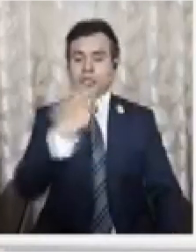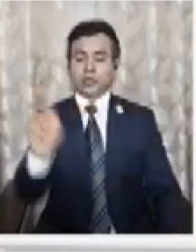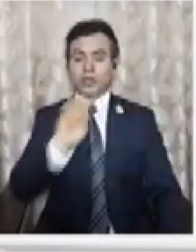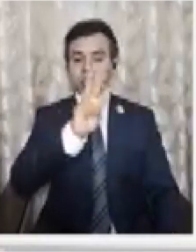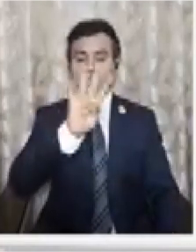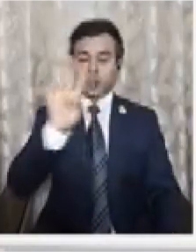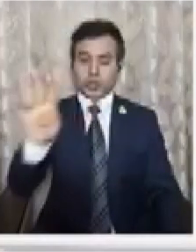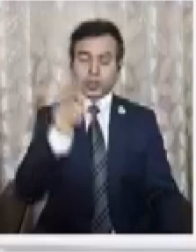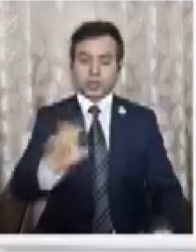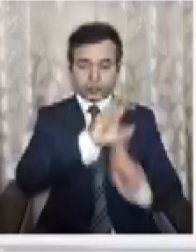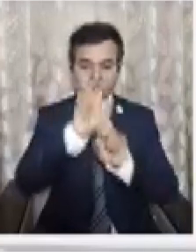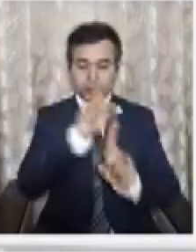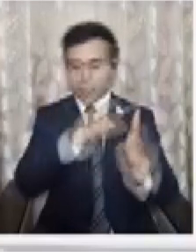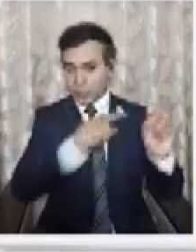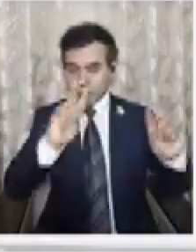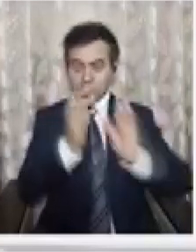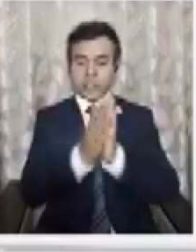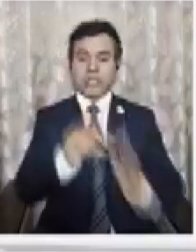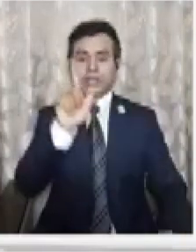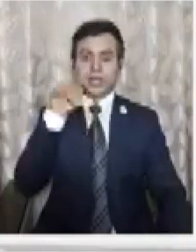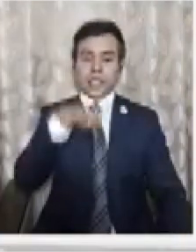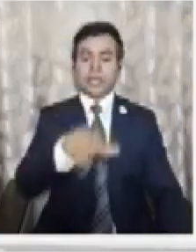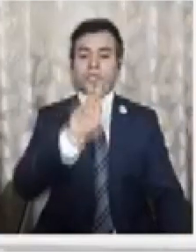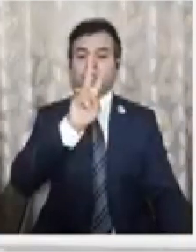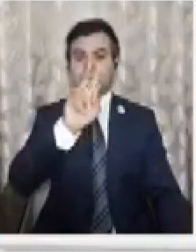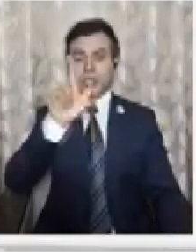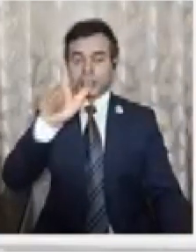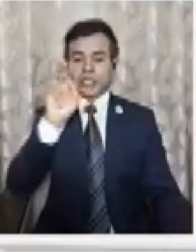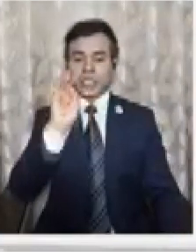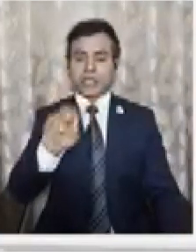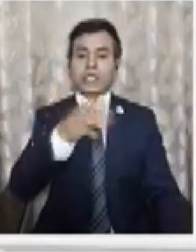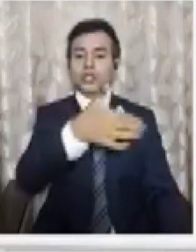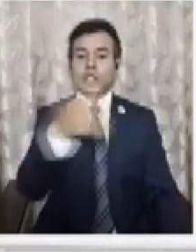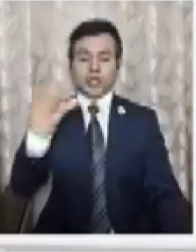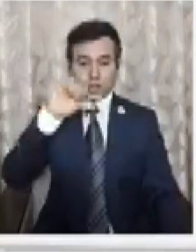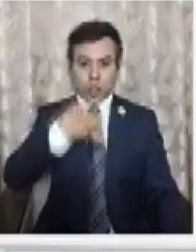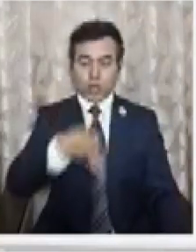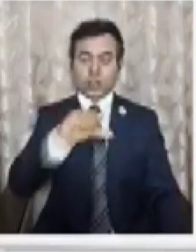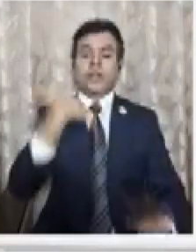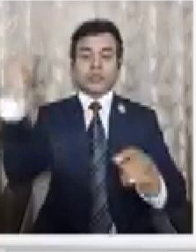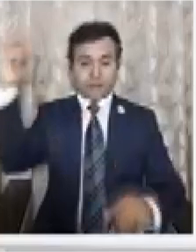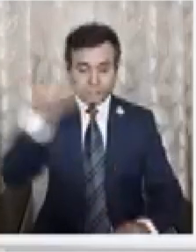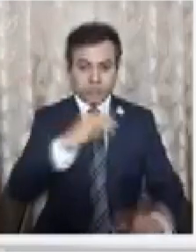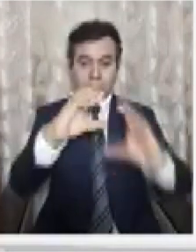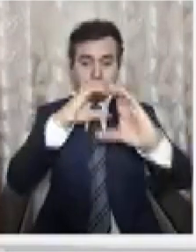বন্দরে 201 জন এবং মোট 1,134 জন স্ক্রিনিং হয়েছেন। এ পর্যন্ত স্ক্রিনিং করা হয়েছে